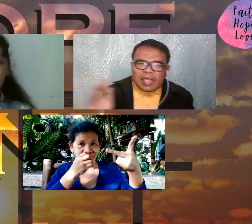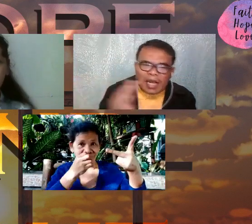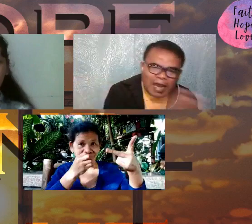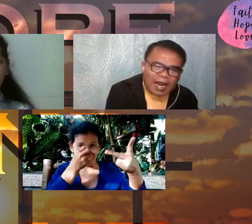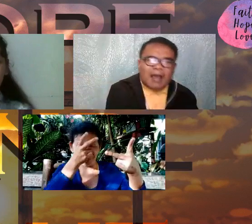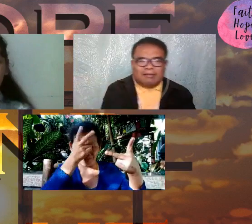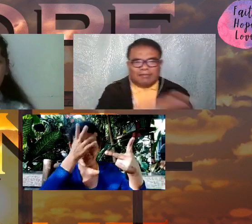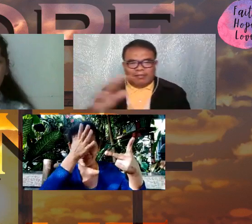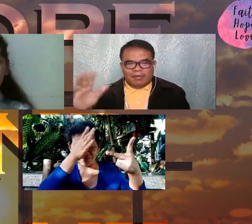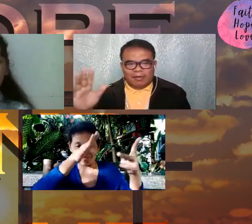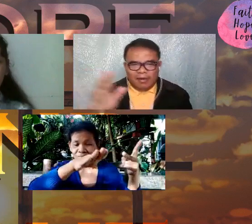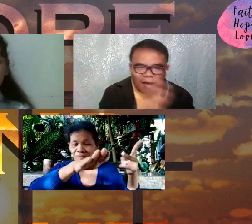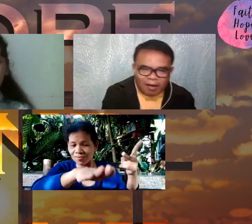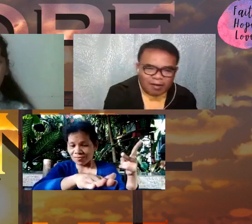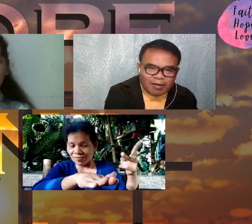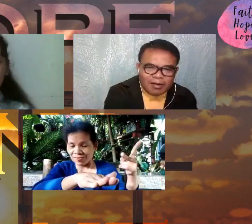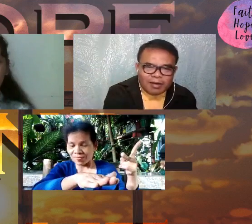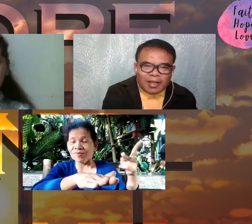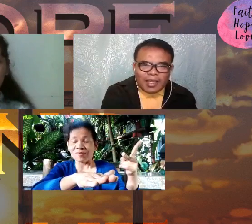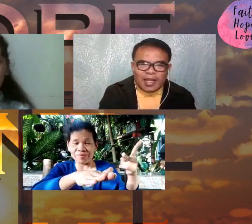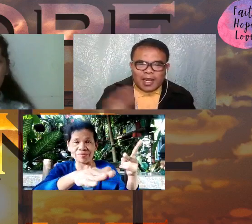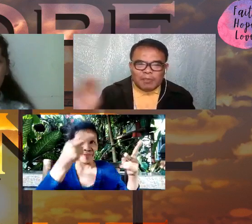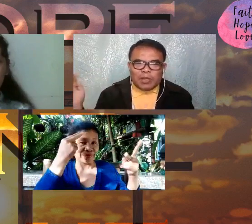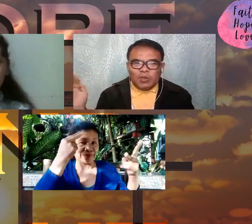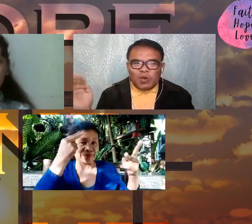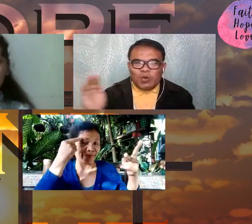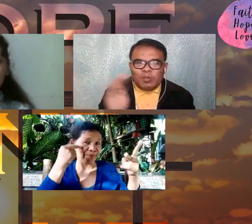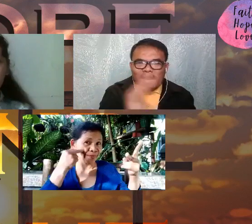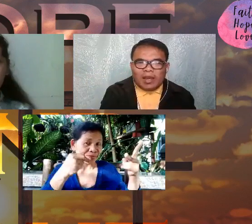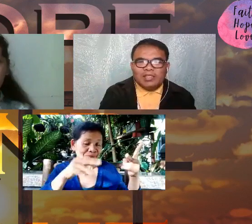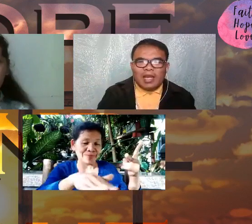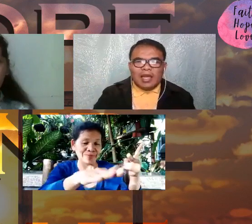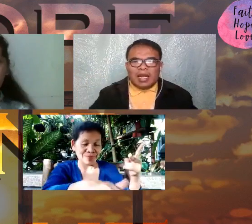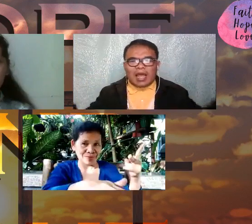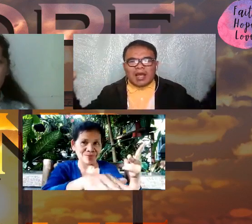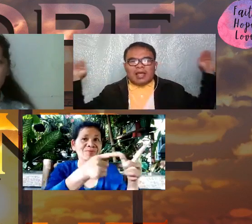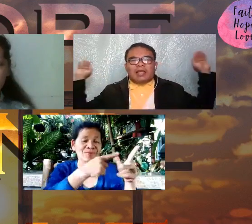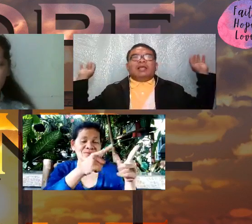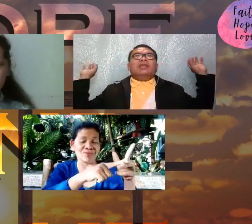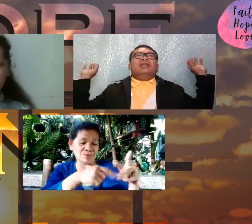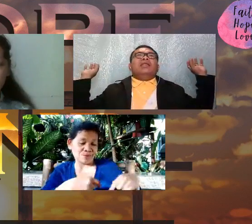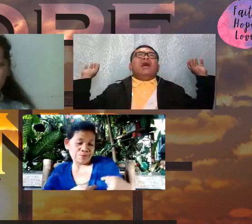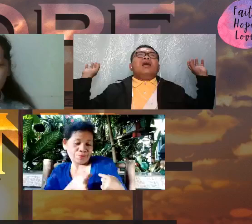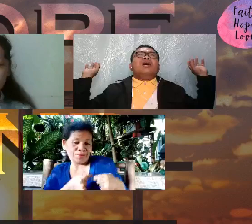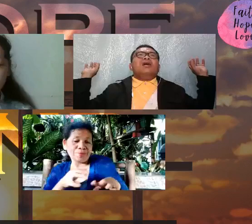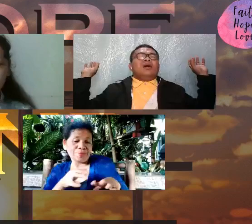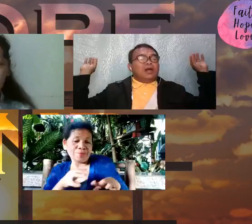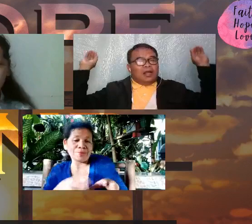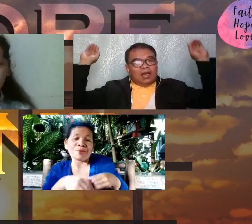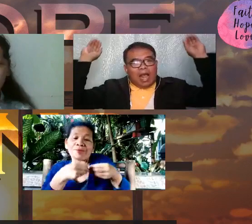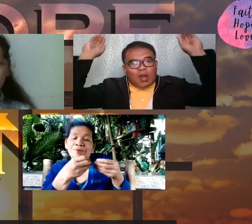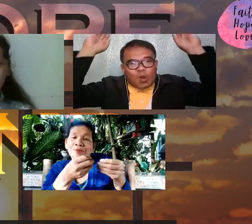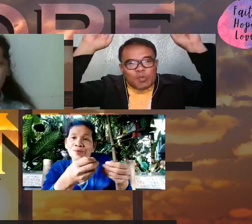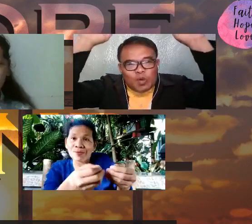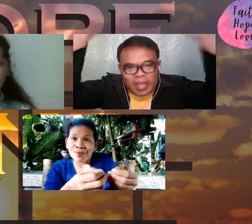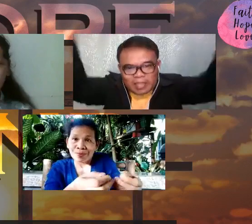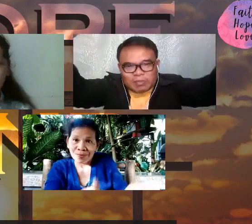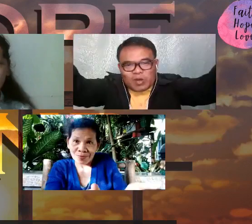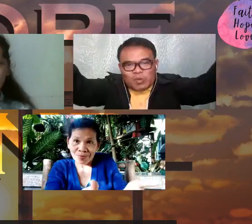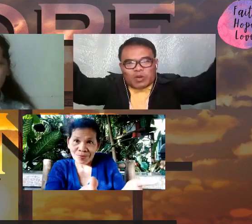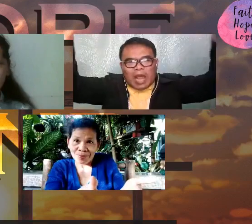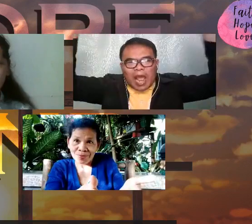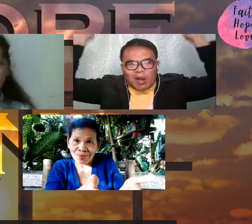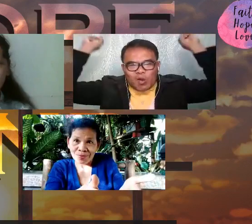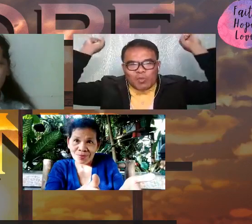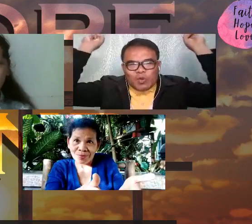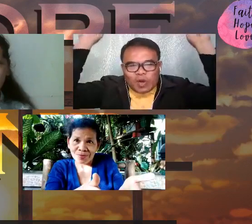mga kasalanan, no? Ililipat doon yung mga kasalanan na accumulate,